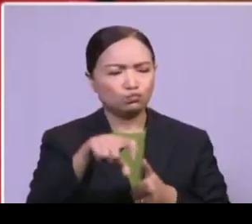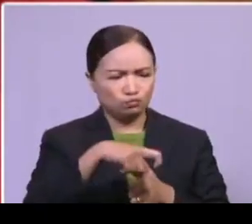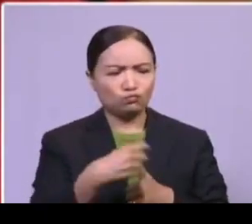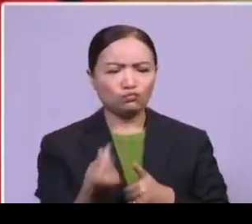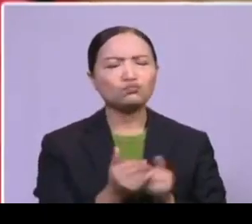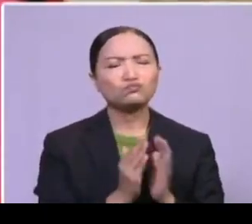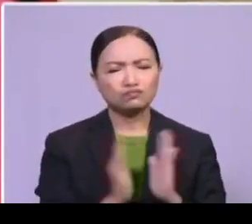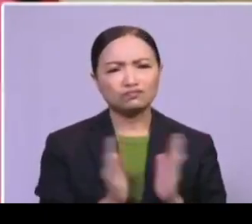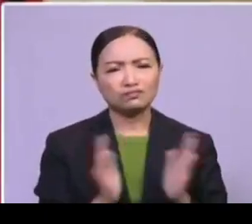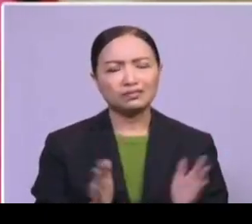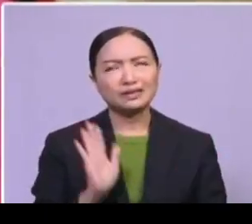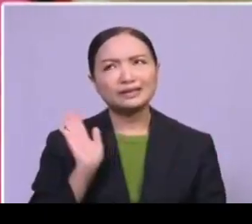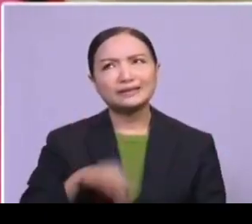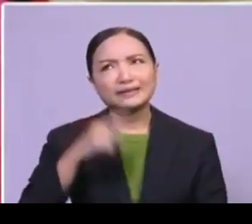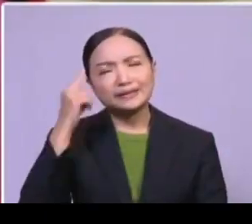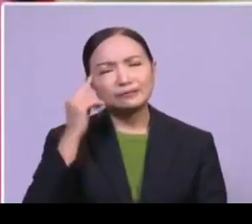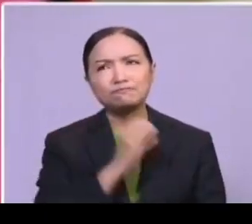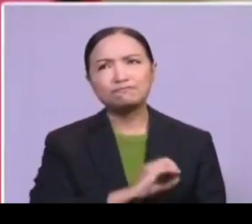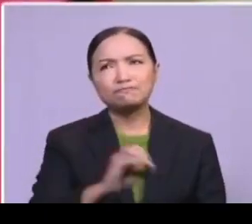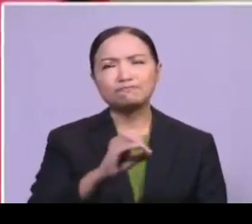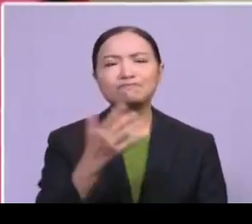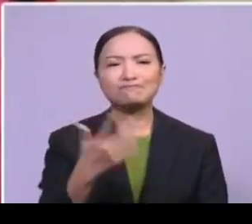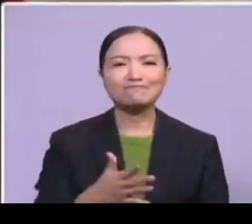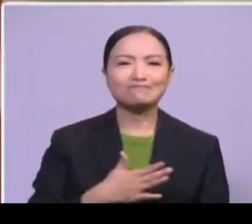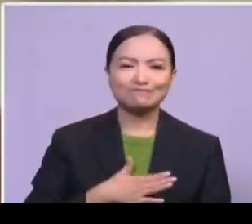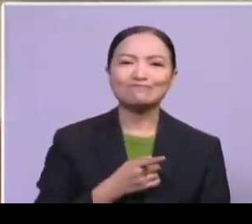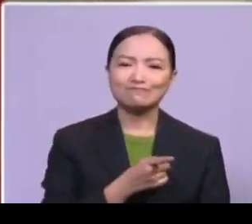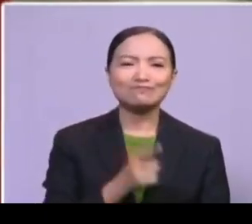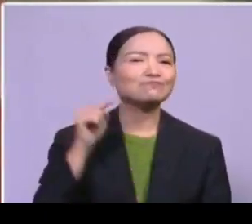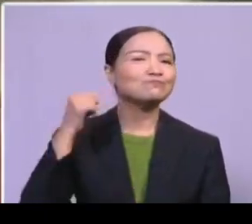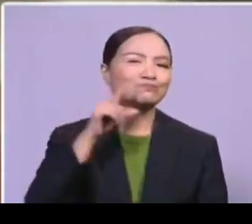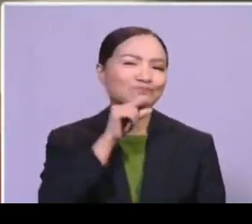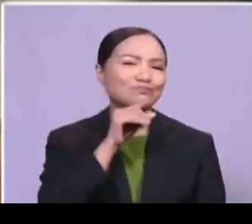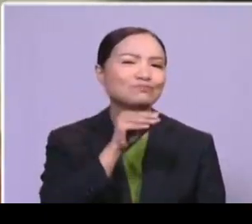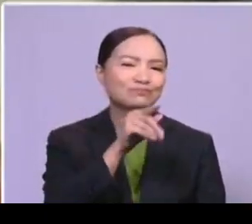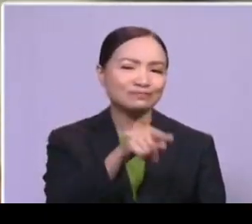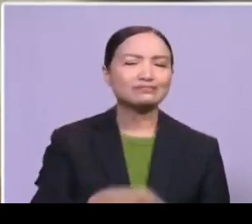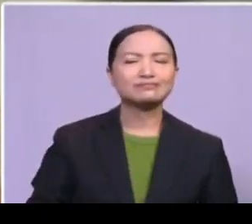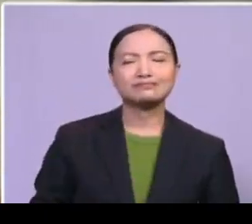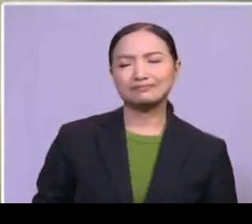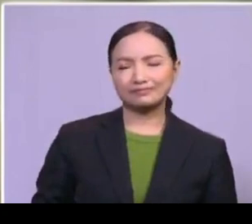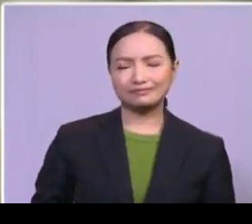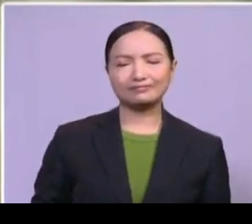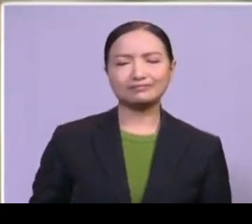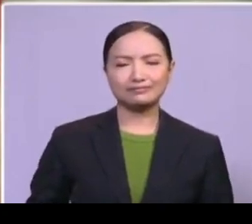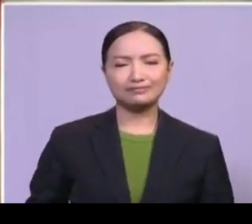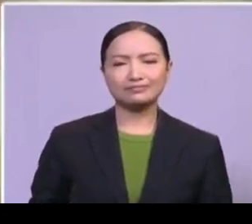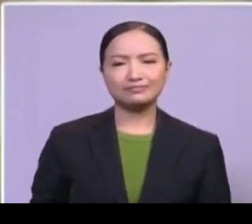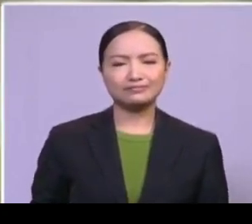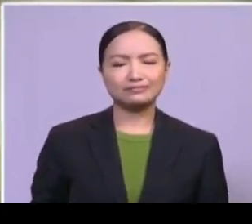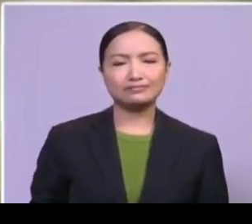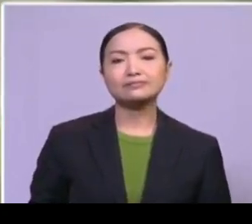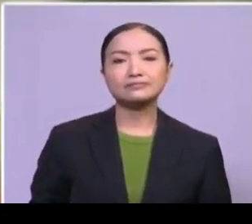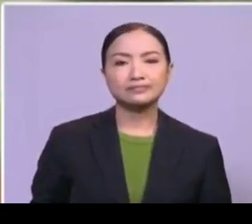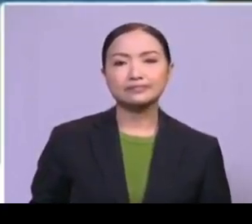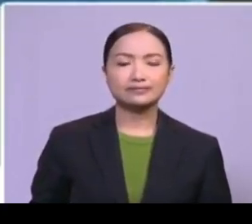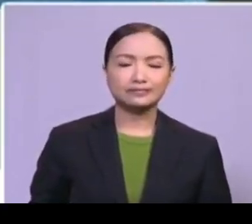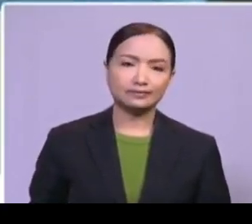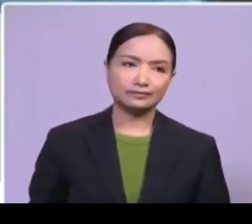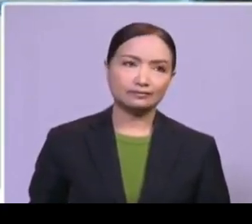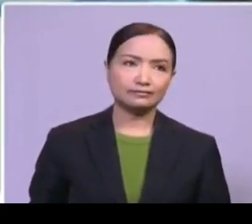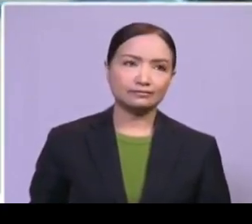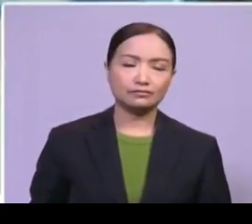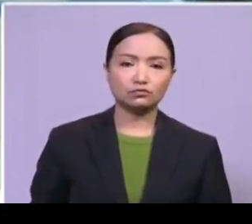วดเร็วนึกว่าจะไม่ได้เงินคืนแบบนี้ด้วยซ้ำอ่ะนะฮะลองฟังทั้งผู้รับโอนและผู้โอนหน่อยฮะ